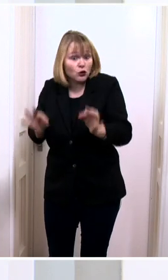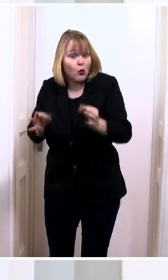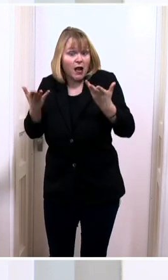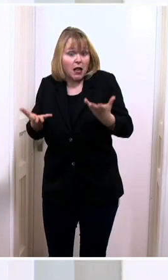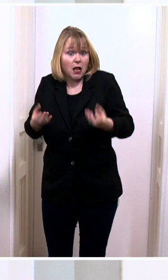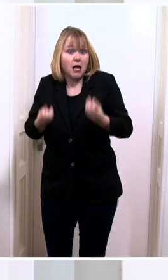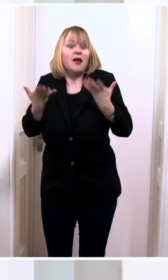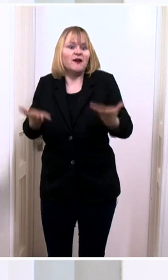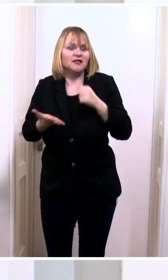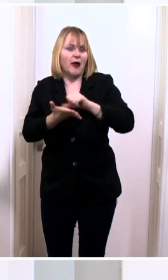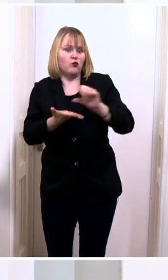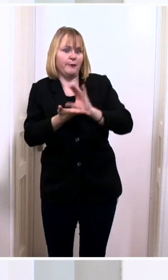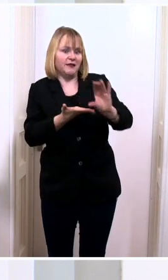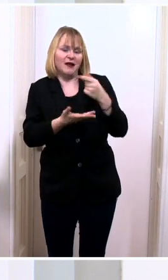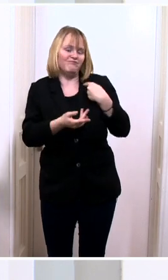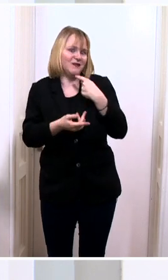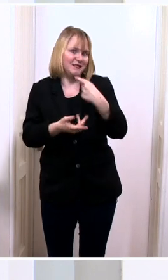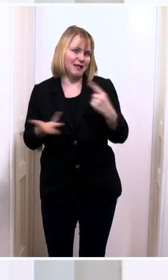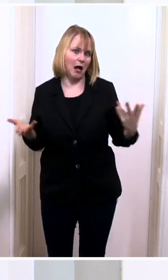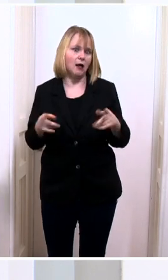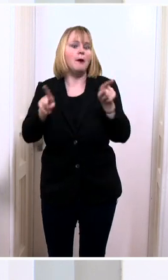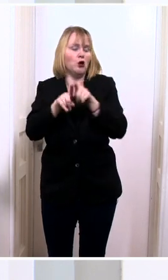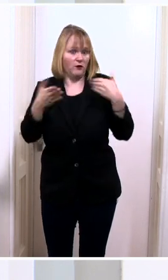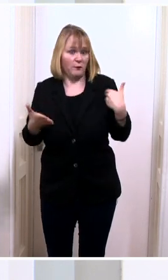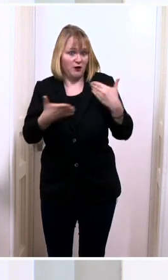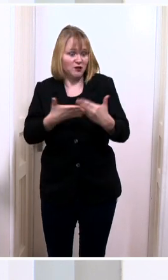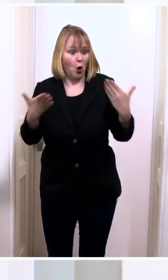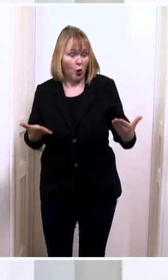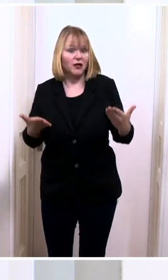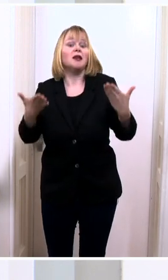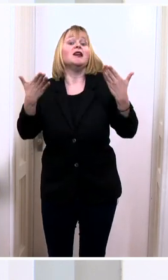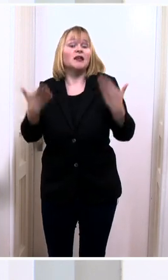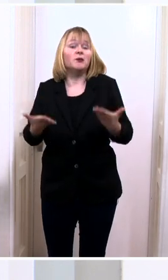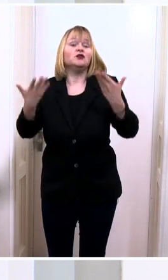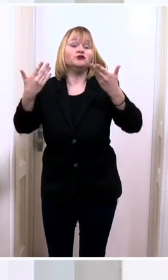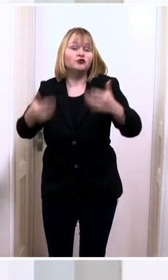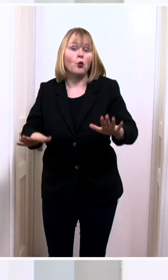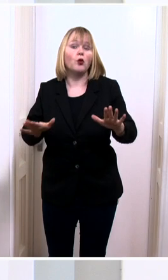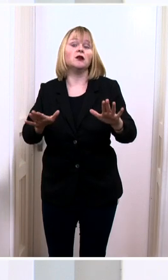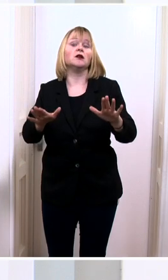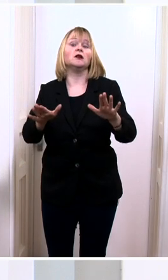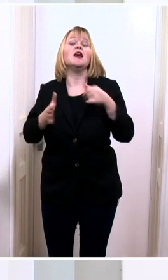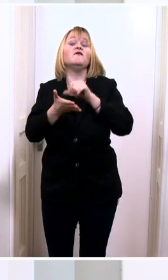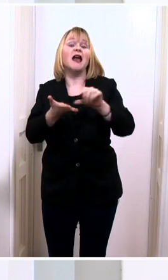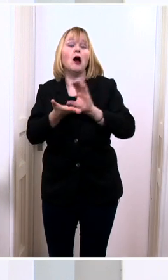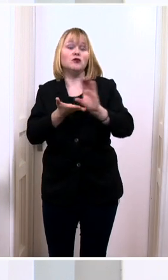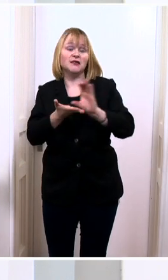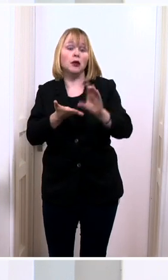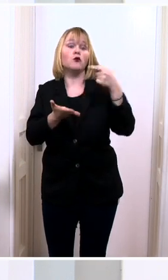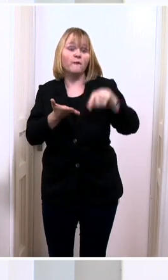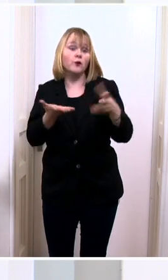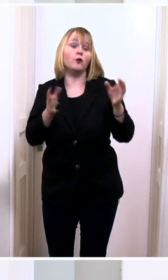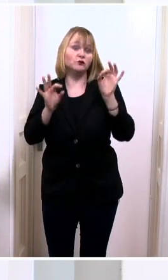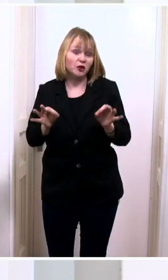ich Ihnen aber sagen kann, ist, dass jetzt quasi auch per heute Auszahlungen jetzt schon für diese Schließungen getätigt